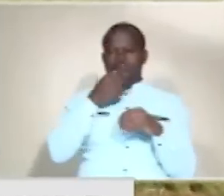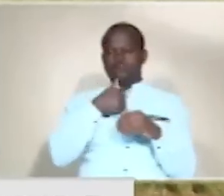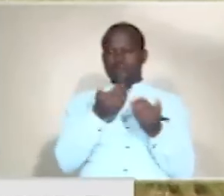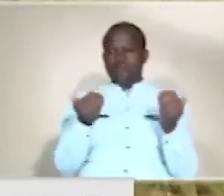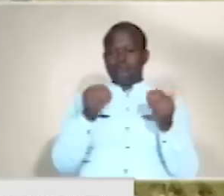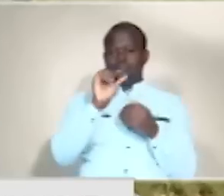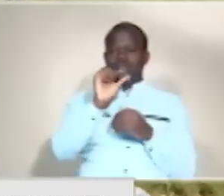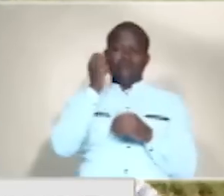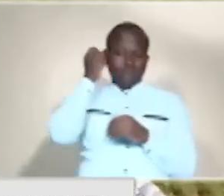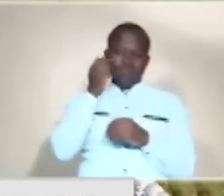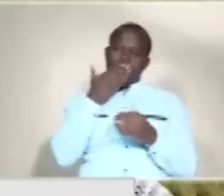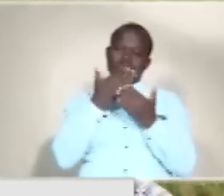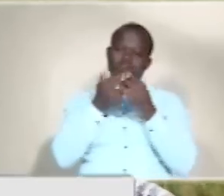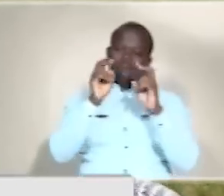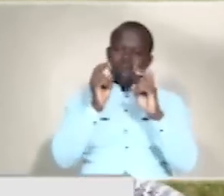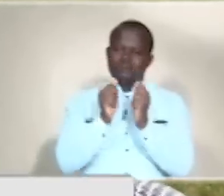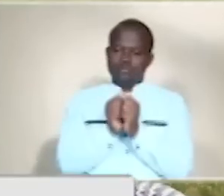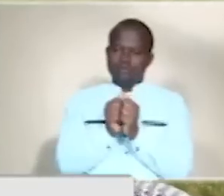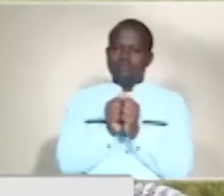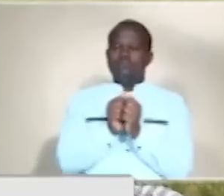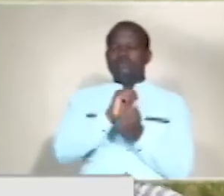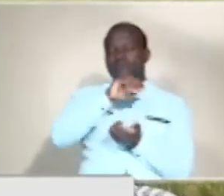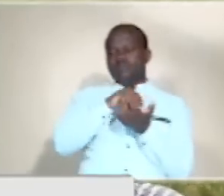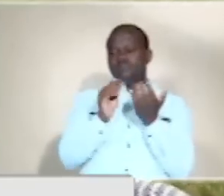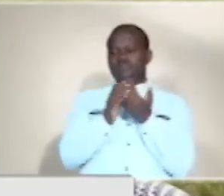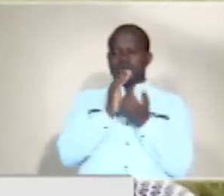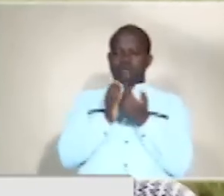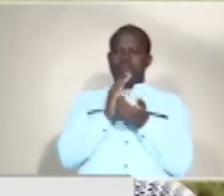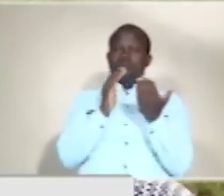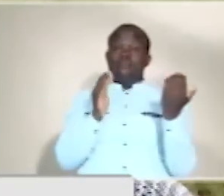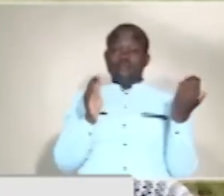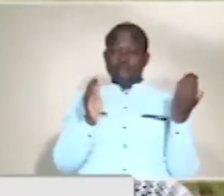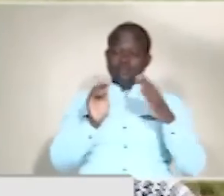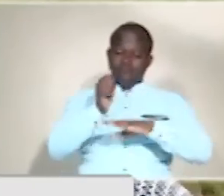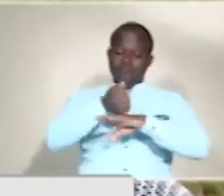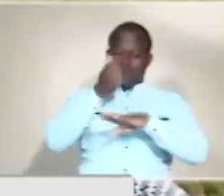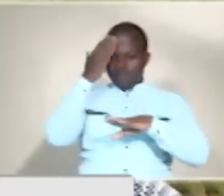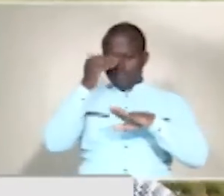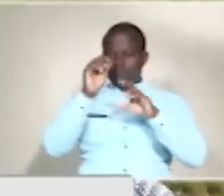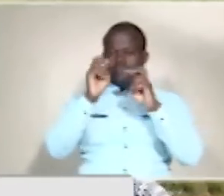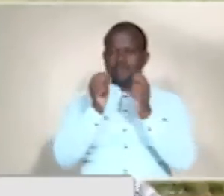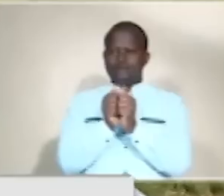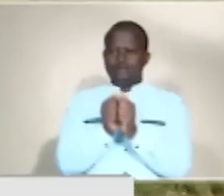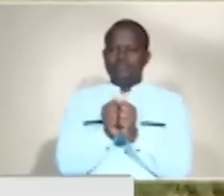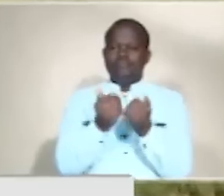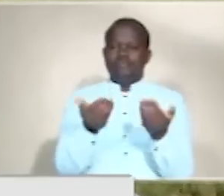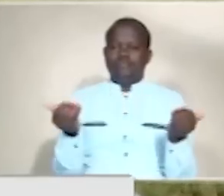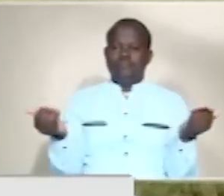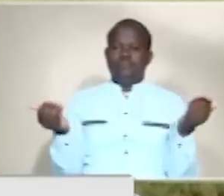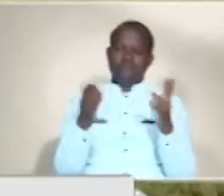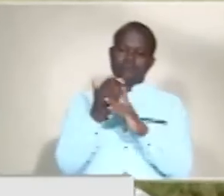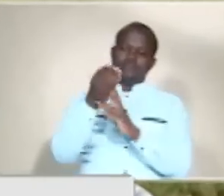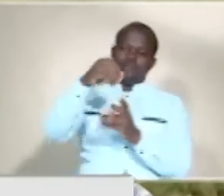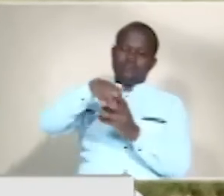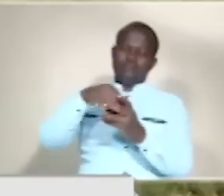abana bato bakumva neza yuko urugo mbonezamikurire rwashyiriweho kugira ngo abana